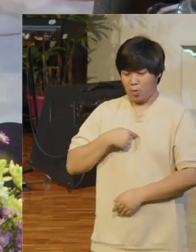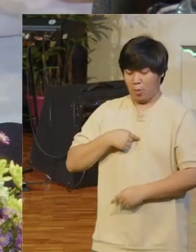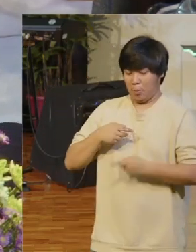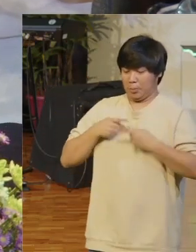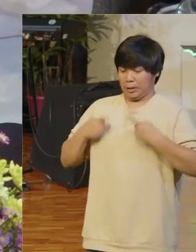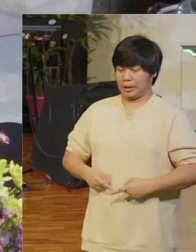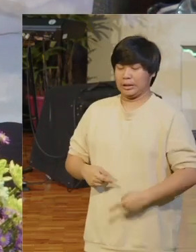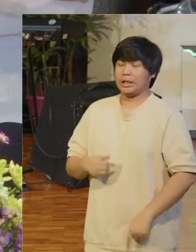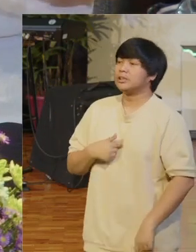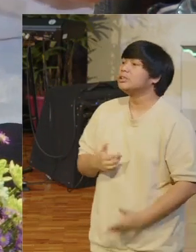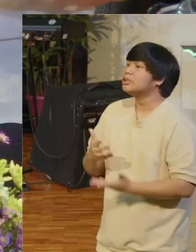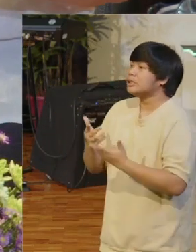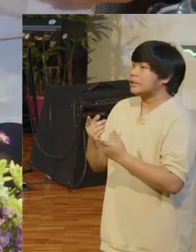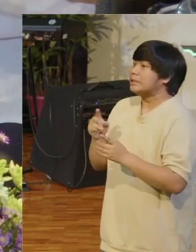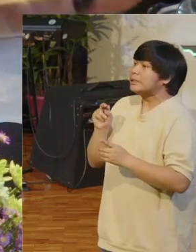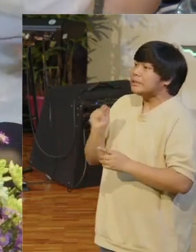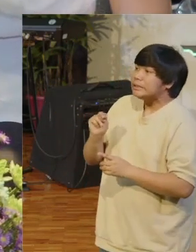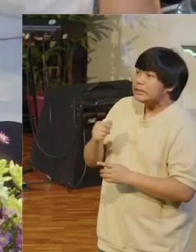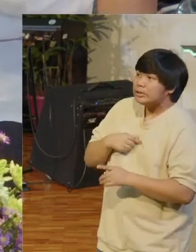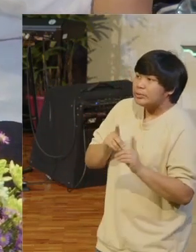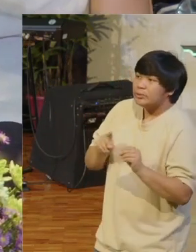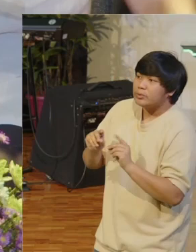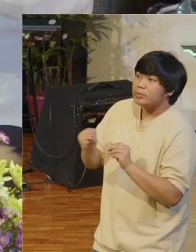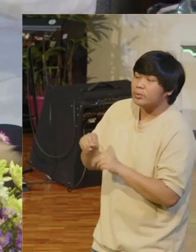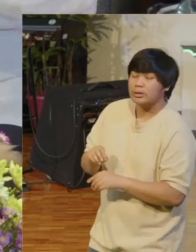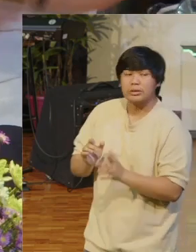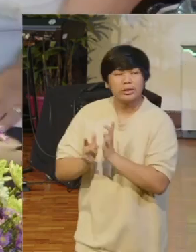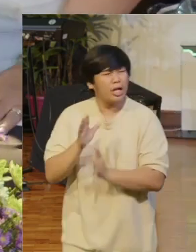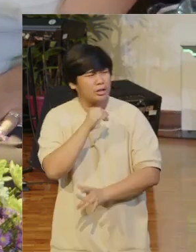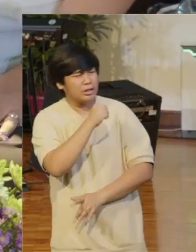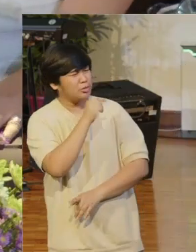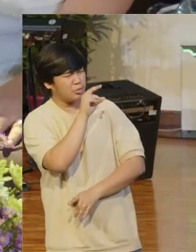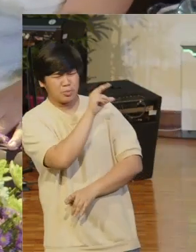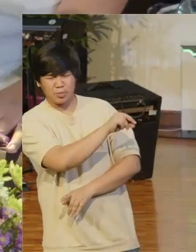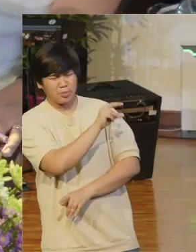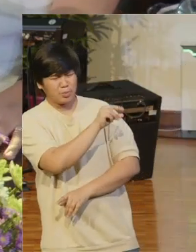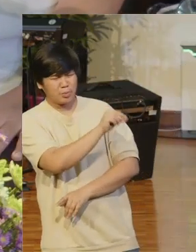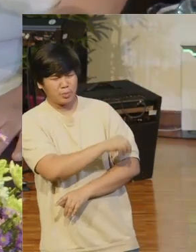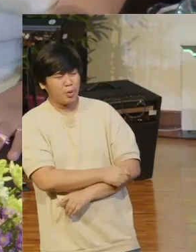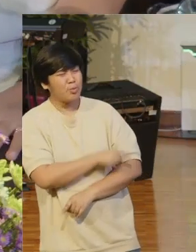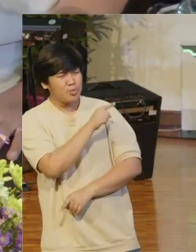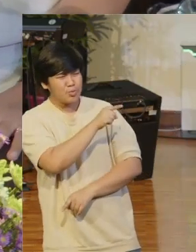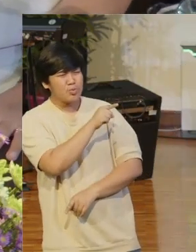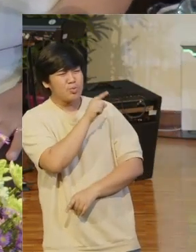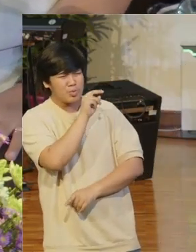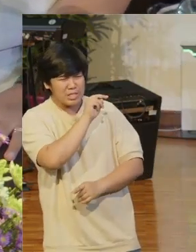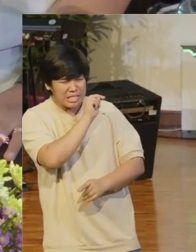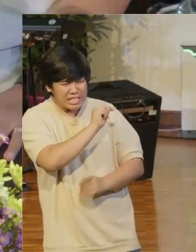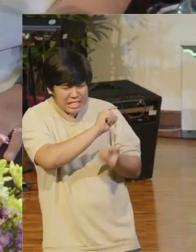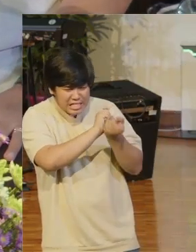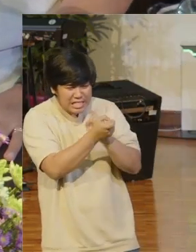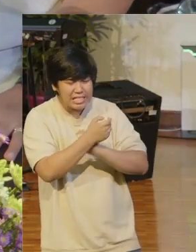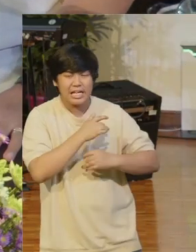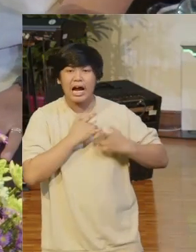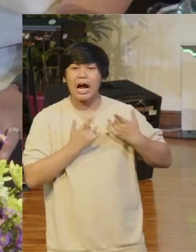gawin ako para ako'y maligtas. Ang sabi ni Jesus, hindi. Kailangan baguhin ko ang puso mo.